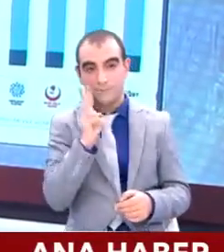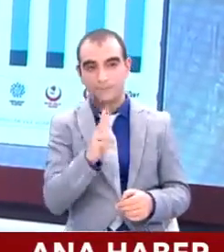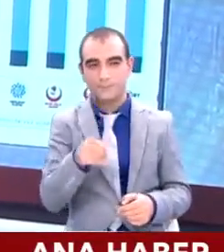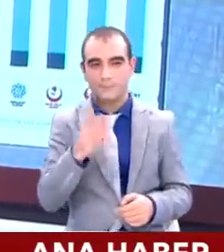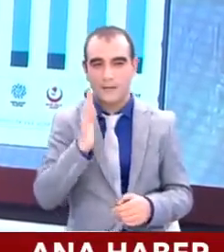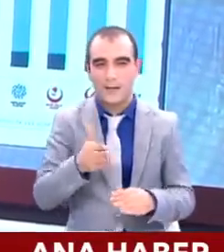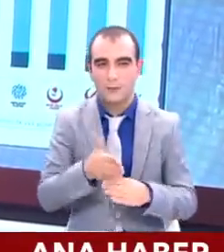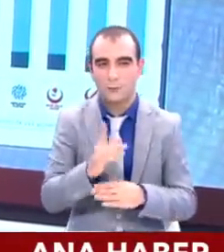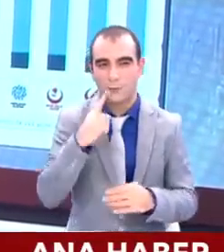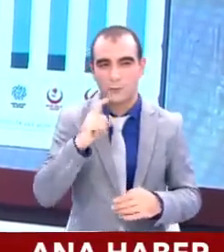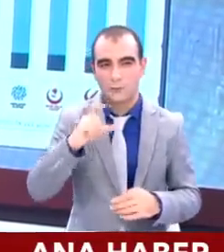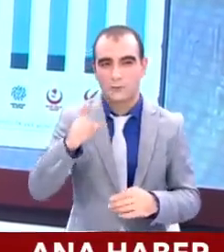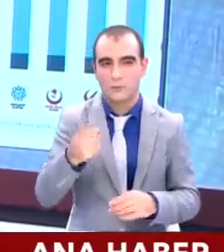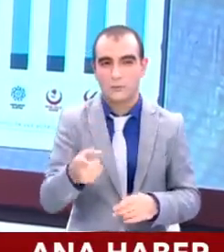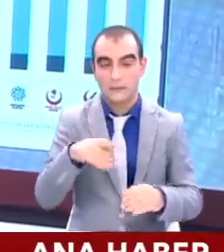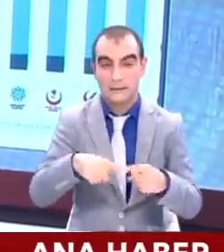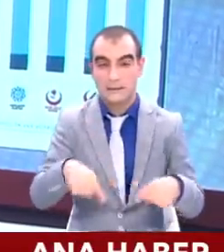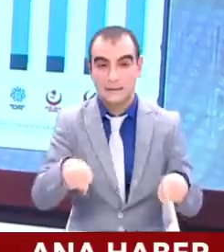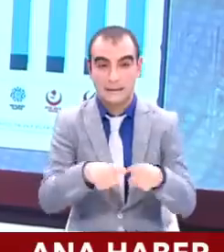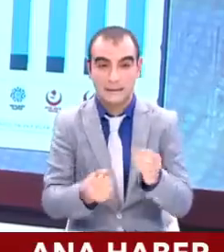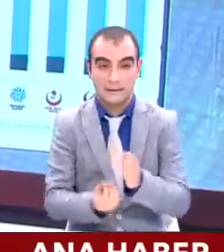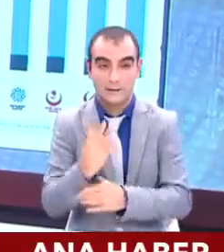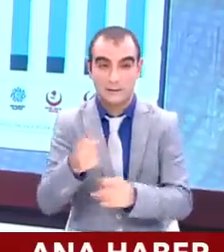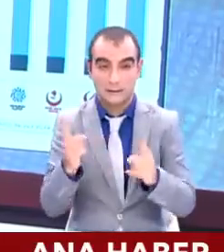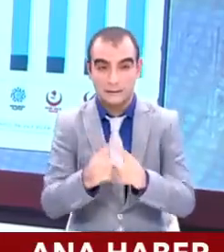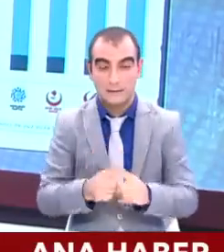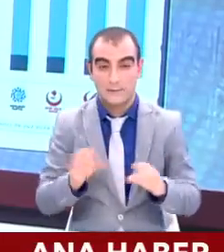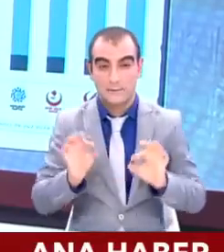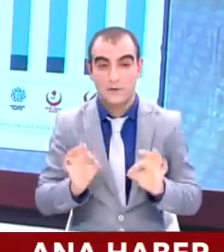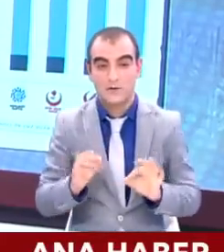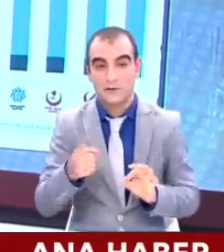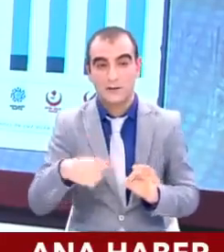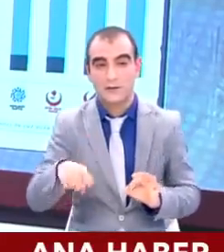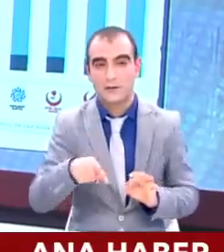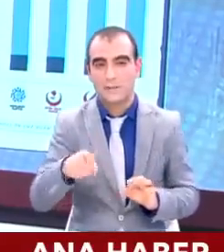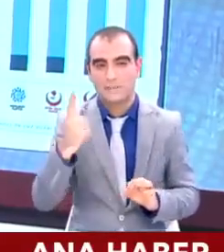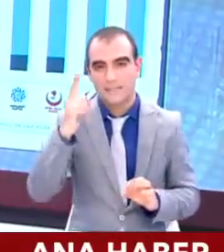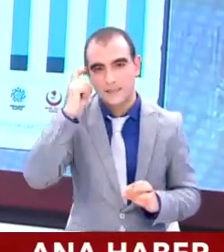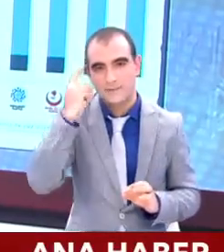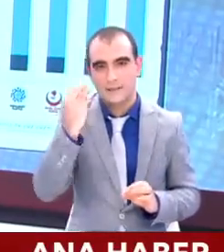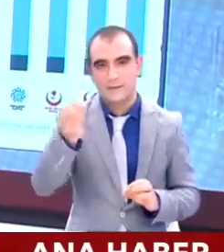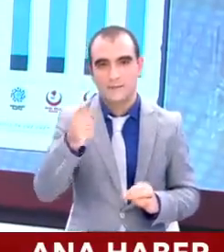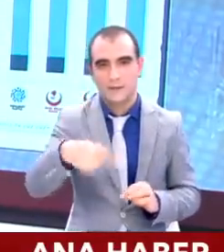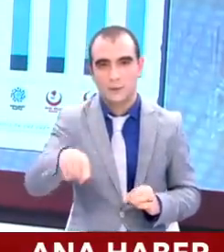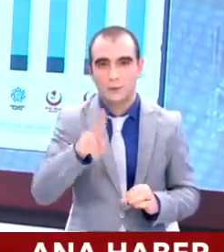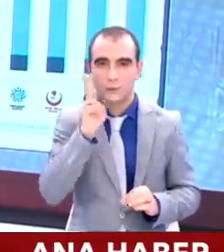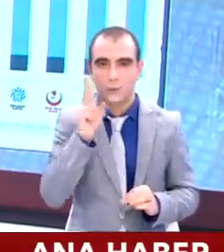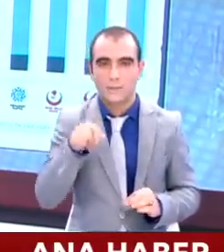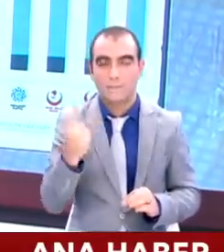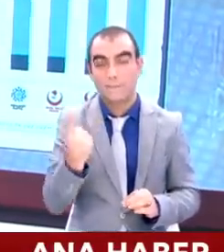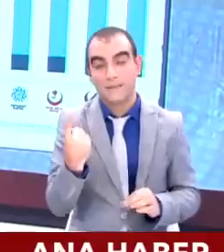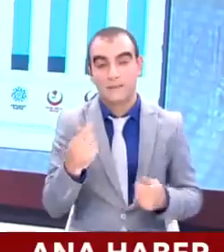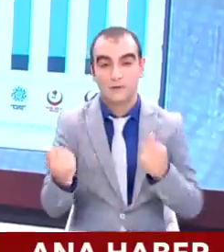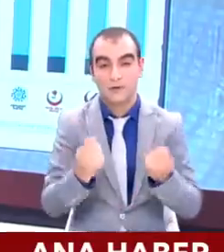ve en doğru bir sonuç sandıktan çıkar Çünkü Saygılar sayılmaya başlandığı zaman bu da tabii ki bir fikir veriyor Bu da Sonuçta bir çalışma